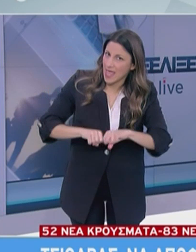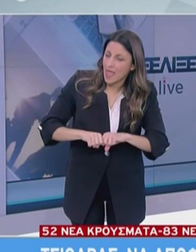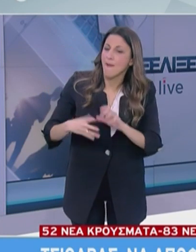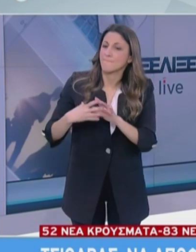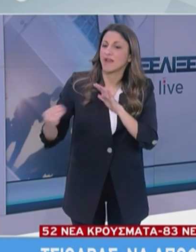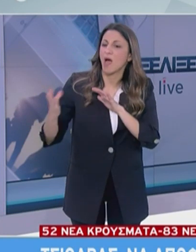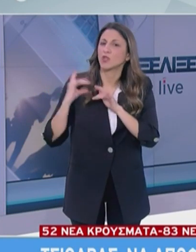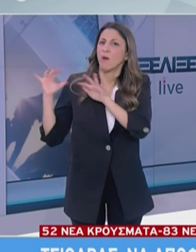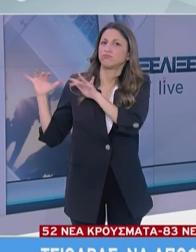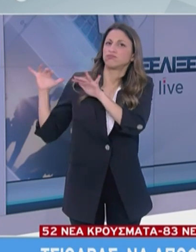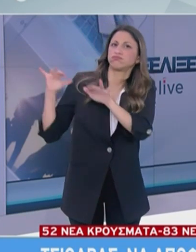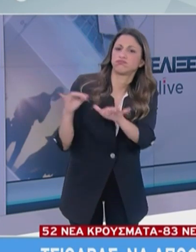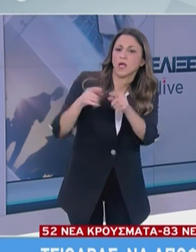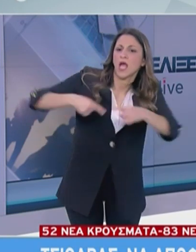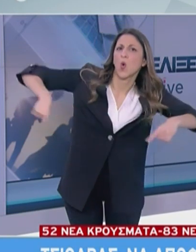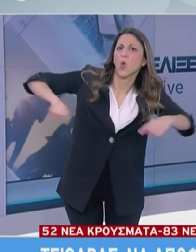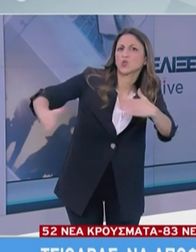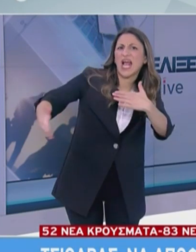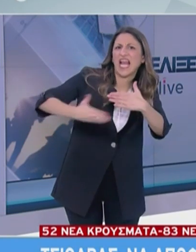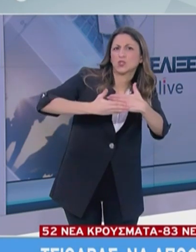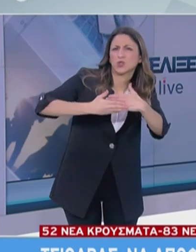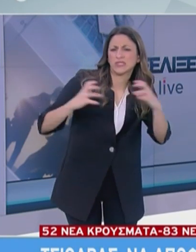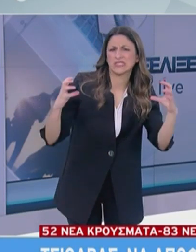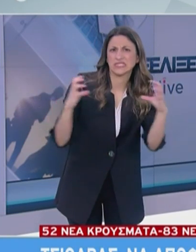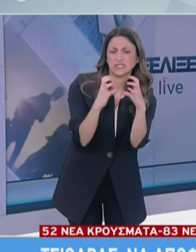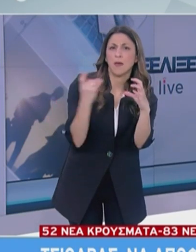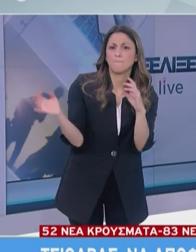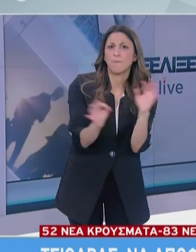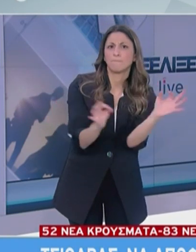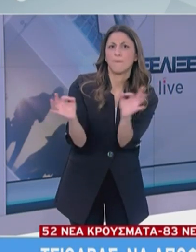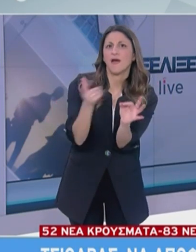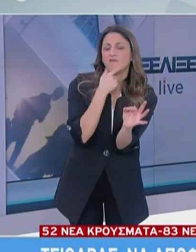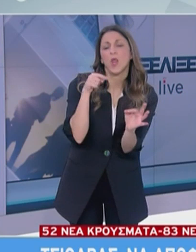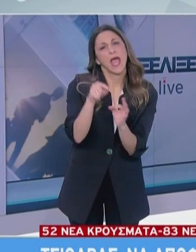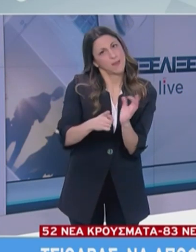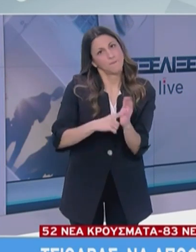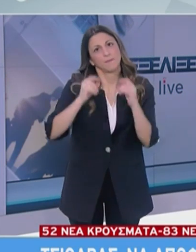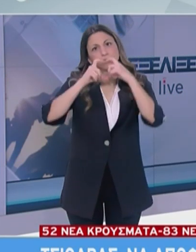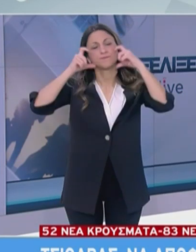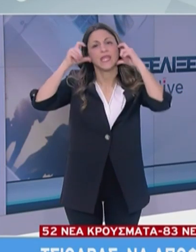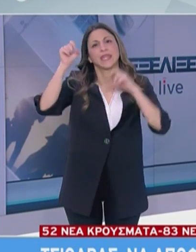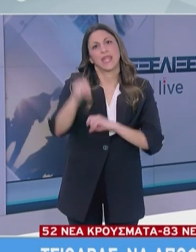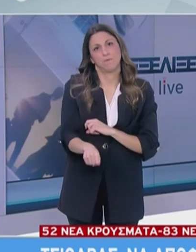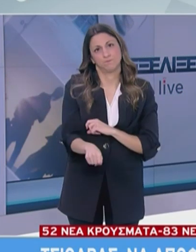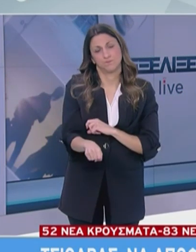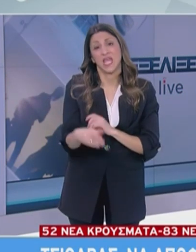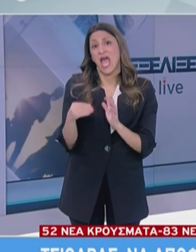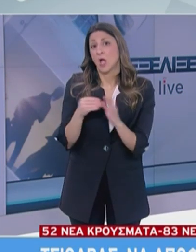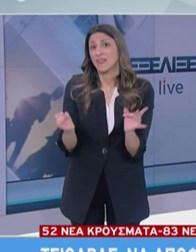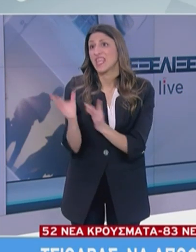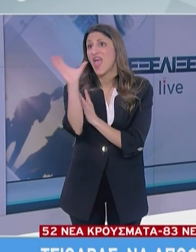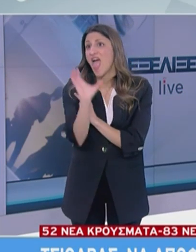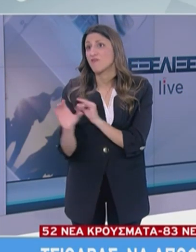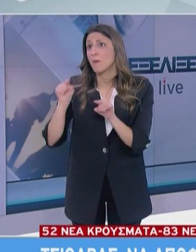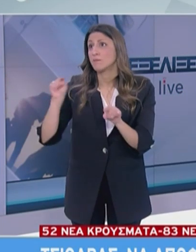κλειστοί χώροι, και όταν υπάρχει σημαντική μετάδοση στην κοινότητα, όπως αυτή τη στιγμή σε κάποιες χώρες της Ευρώπης.